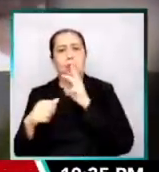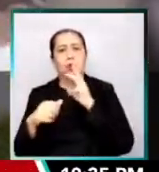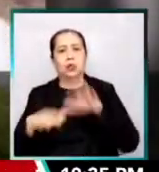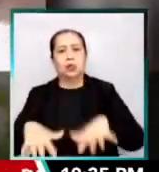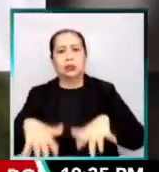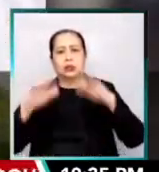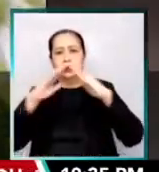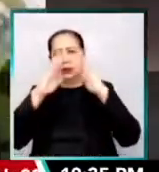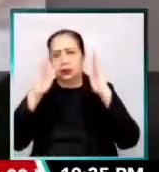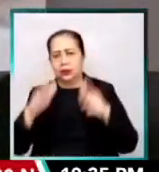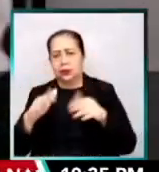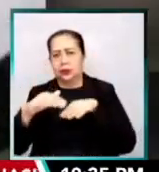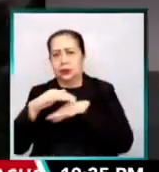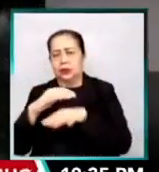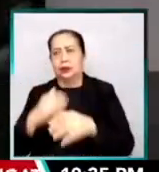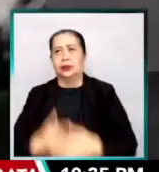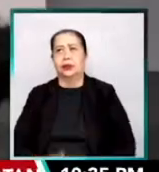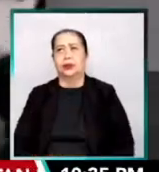bahay.